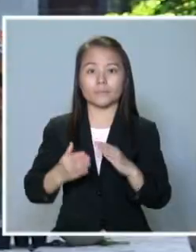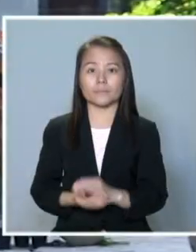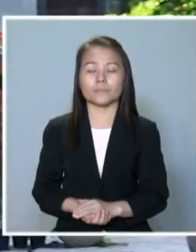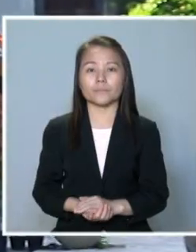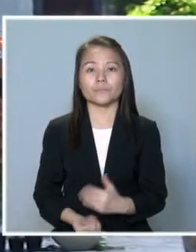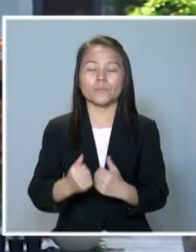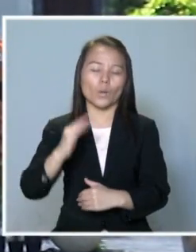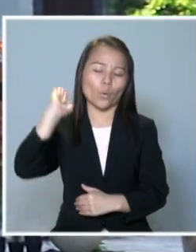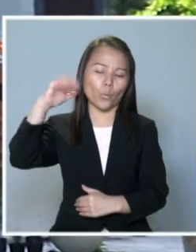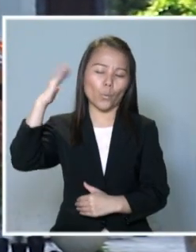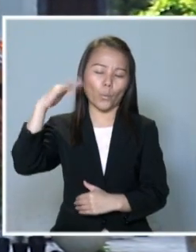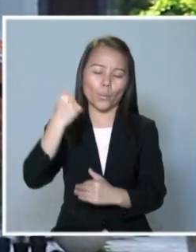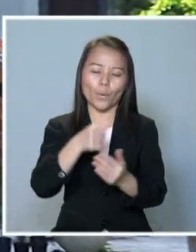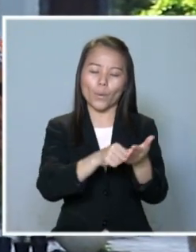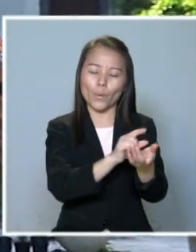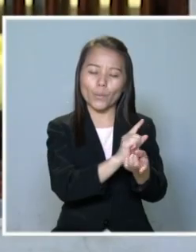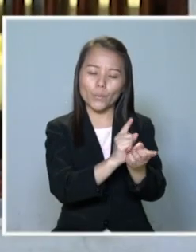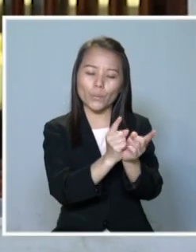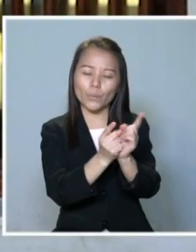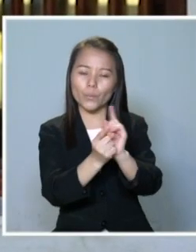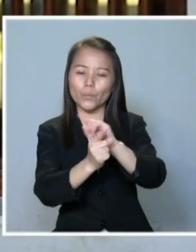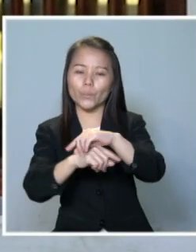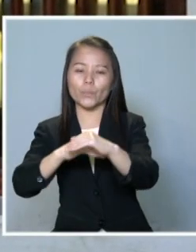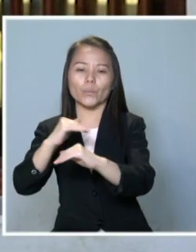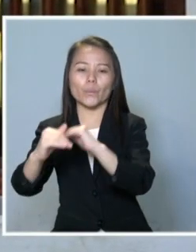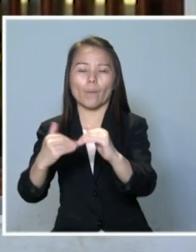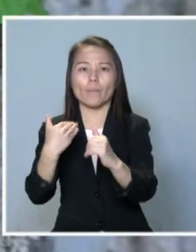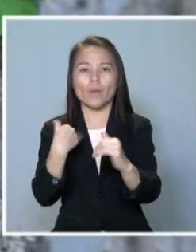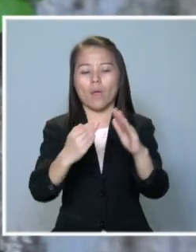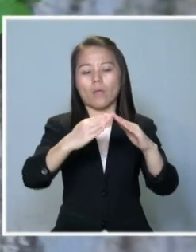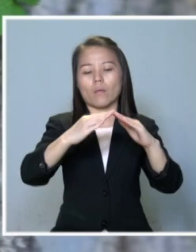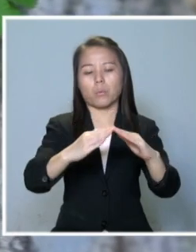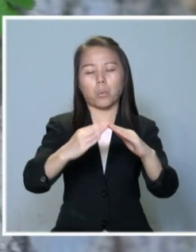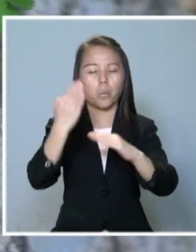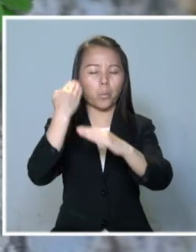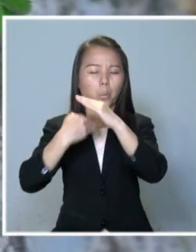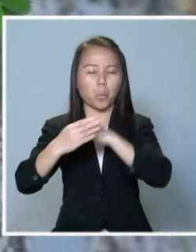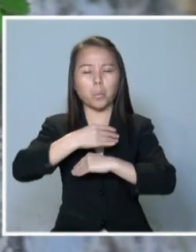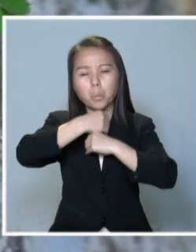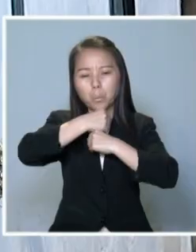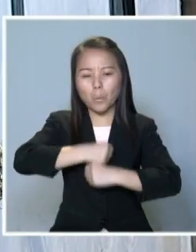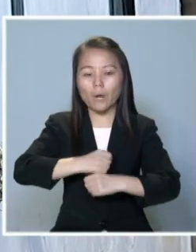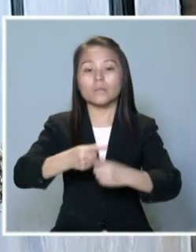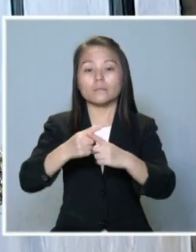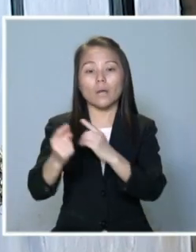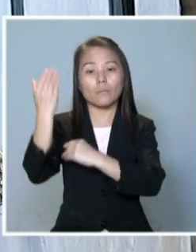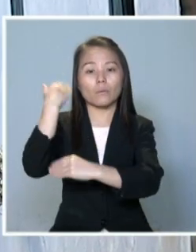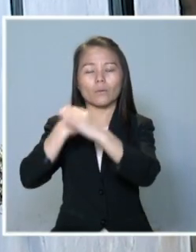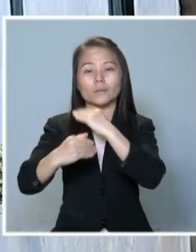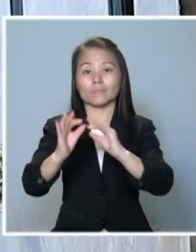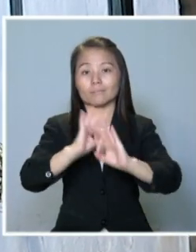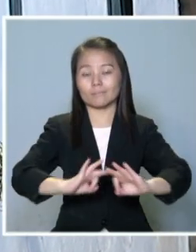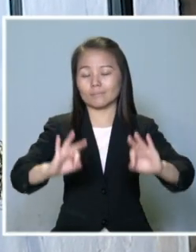เมื่อยุคสมัยได้เปลี่ยนไปสถานที่แห่งนี้ก็ทรุดโทรมตามกาลเวลาแต่คุณค่าทางประวัติศาสตร์ก็ยังค